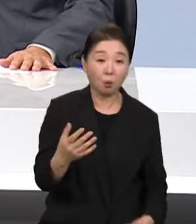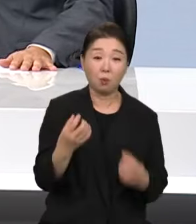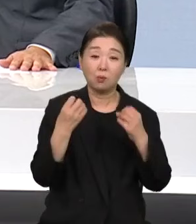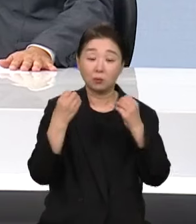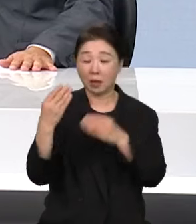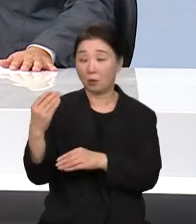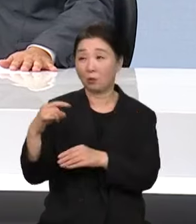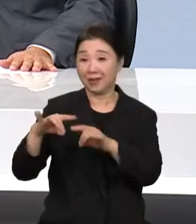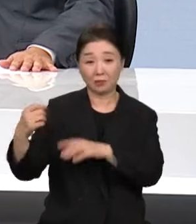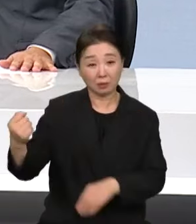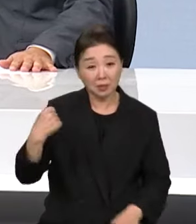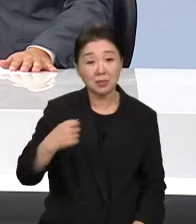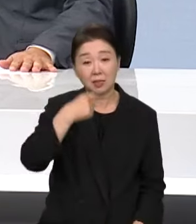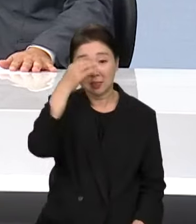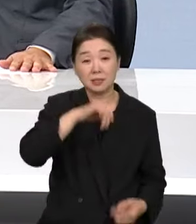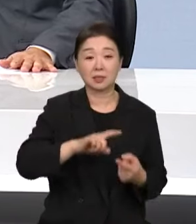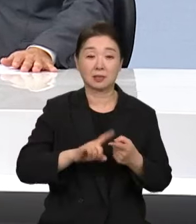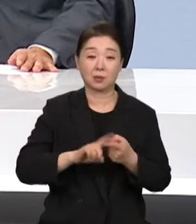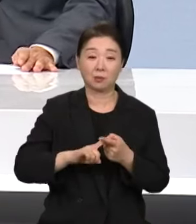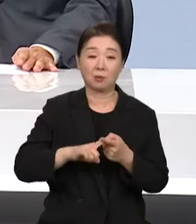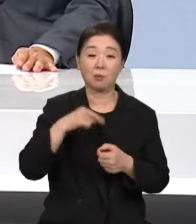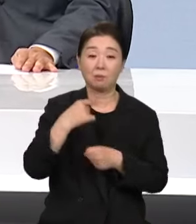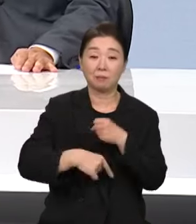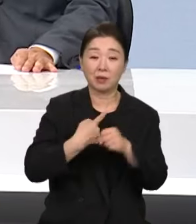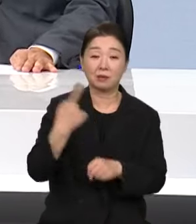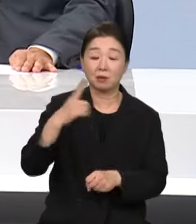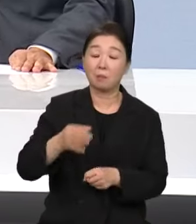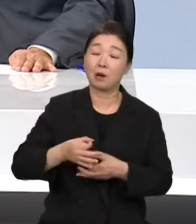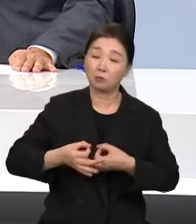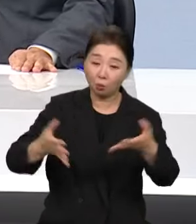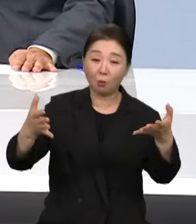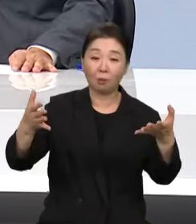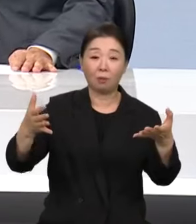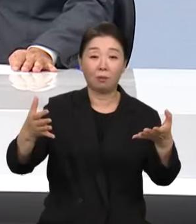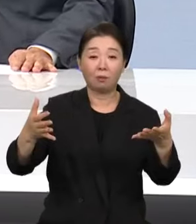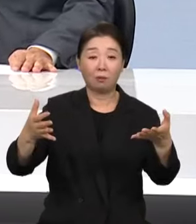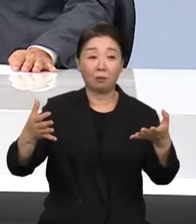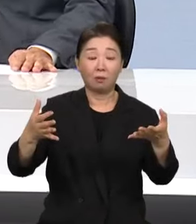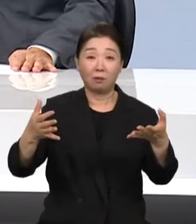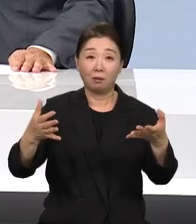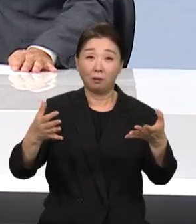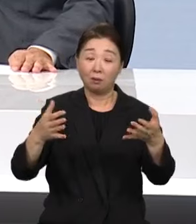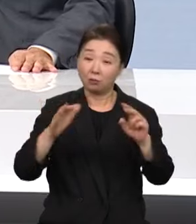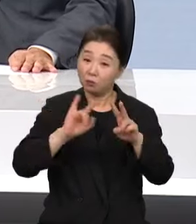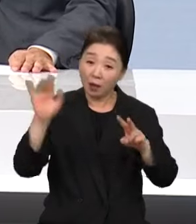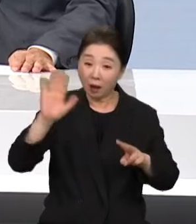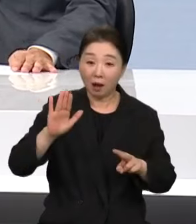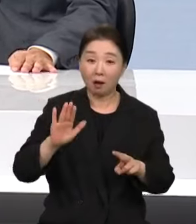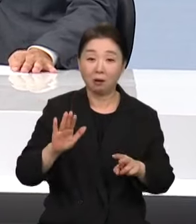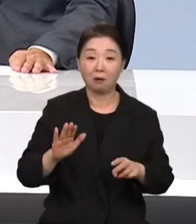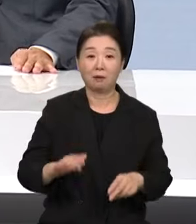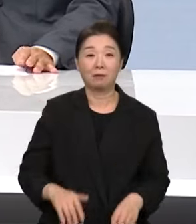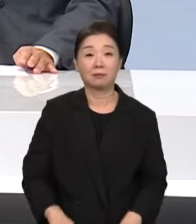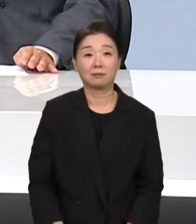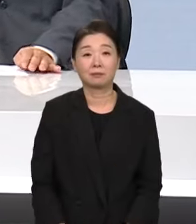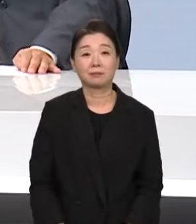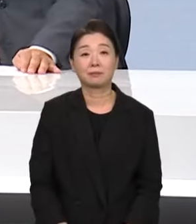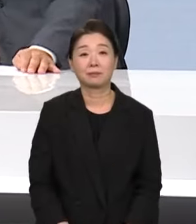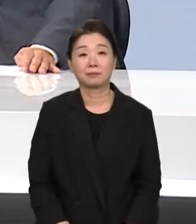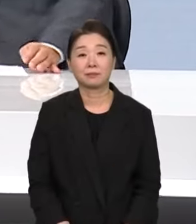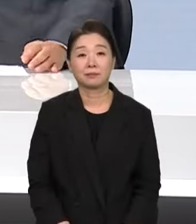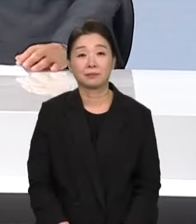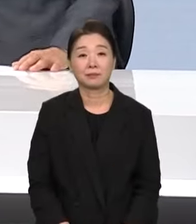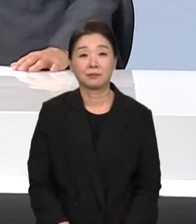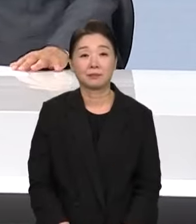에너지 그 이익재 매년 천만 원씩 지급하겠다고 얘기를 했습니다 아닌 그렇습니다 뭐 묻고 불러가 뭐 이런 느낌인